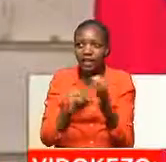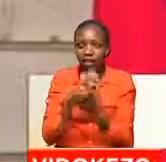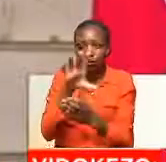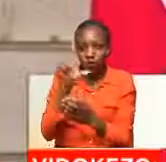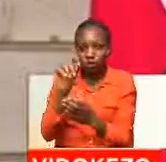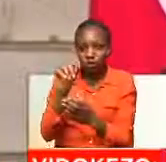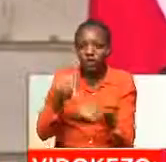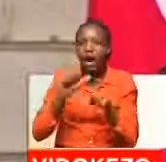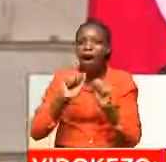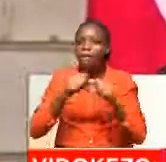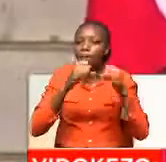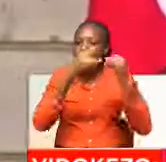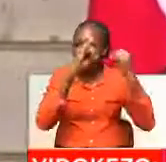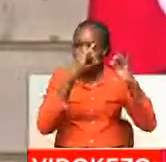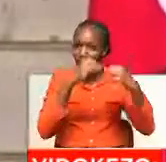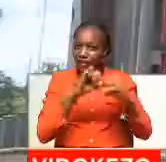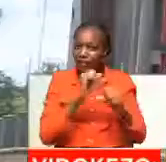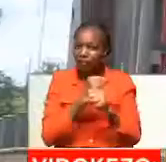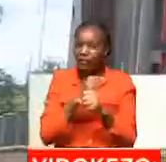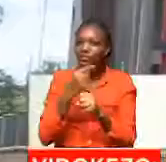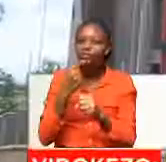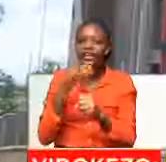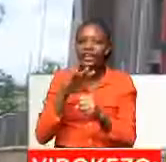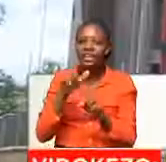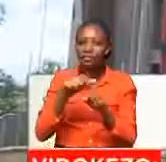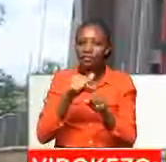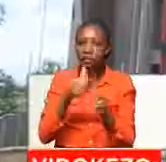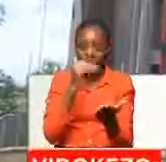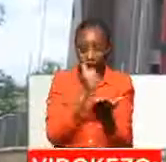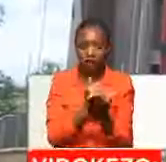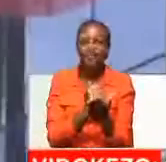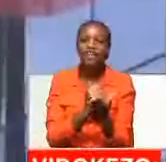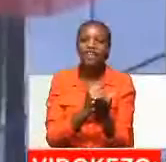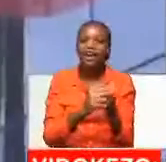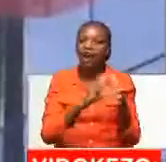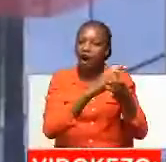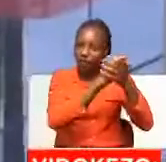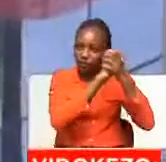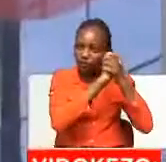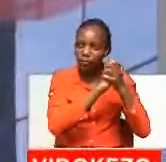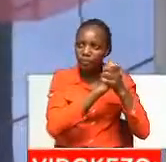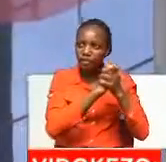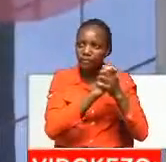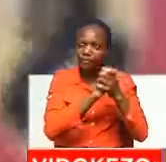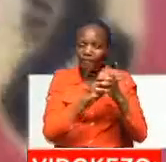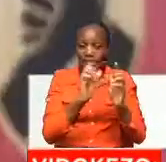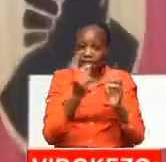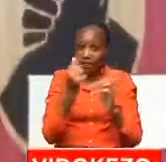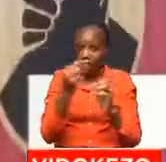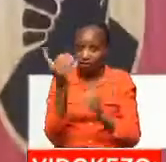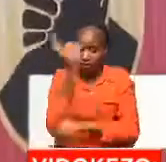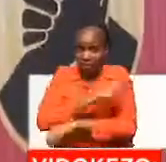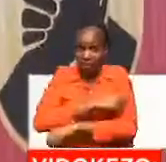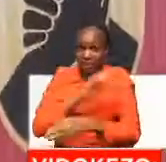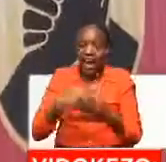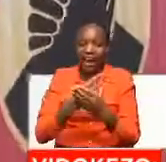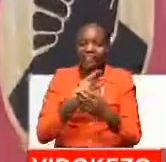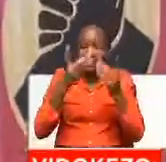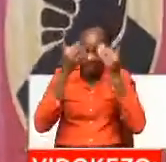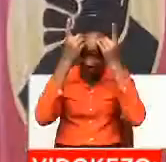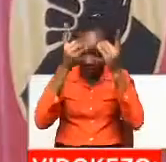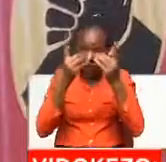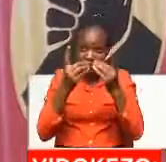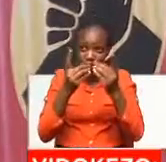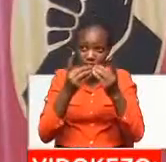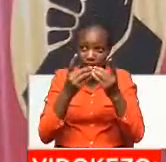atakuwa anatekeleza shughuli zake kutoka kwa afisi za chama hicho kwa baadhi ya siku za wiki, akisema kuwa hatua hiyo imechochewa